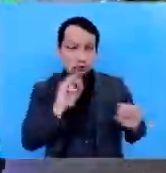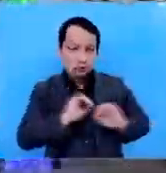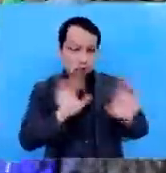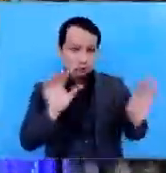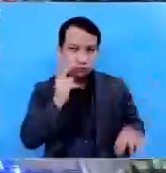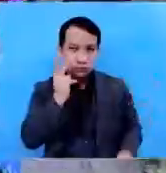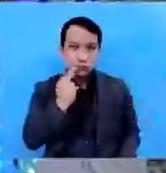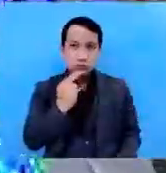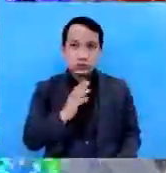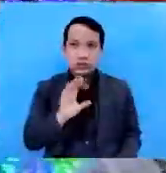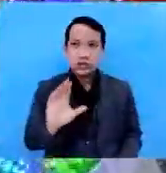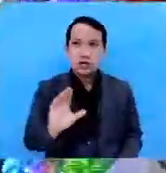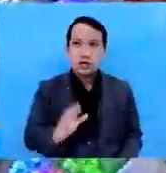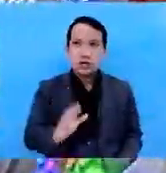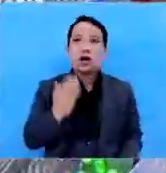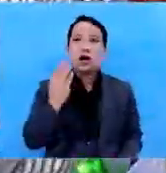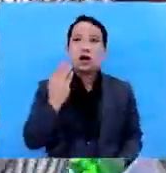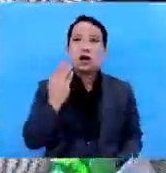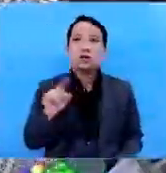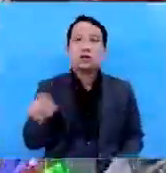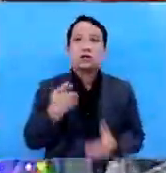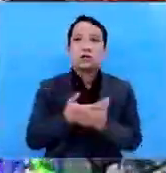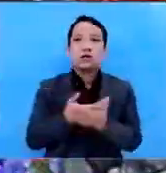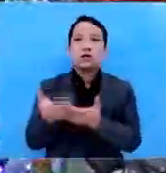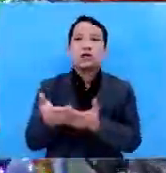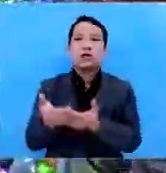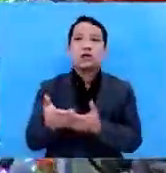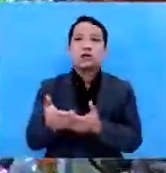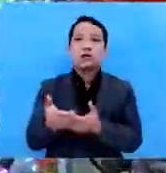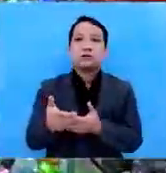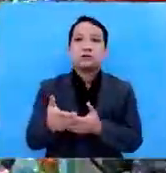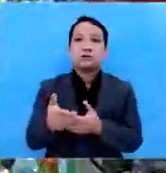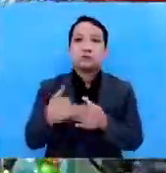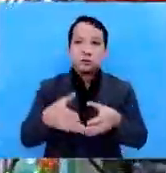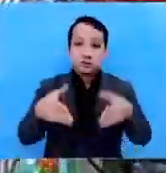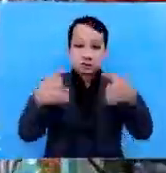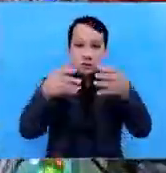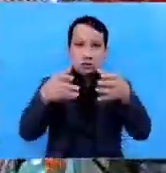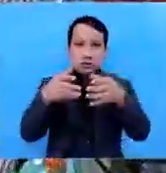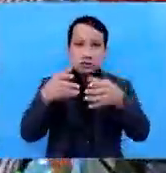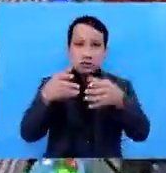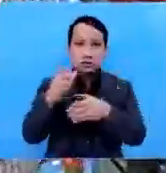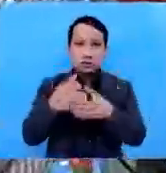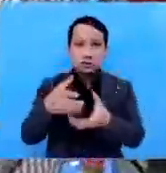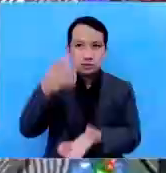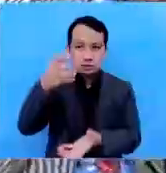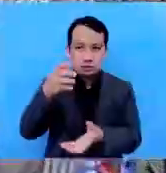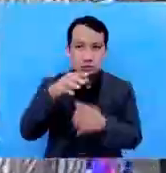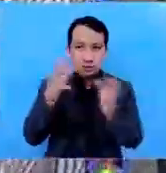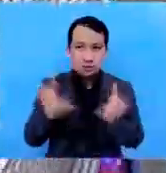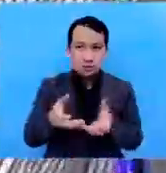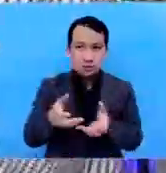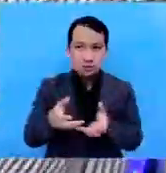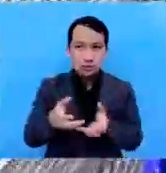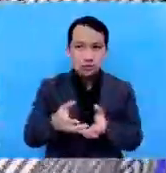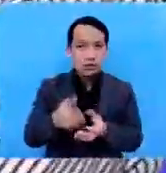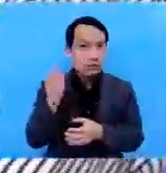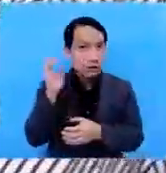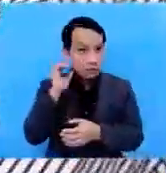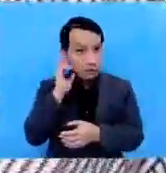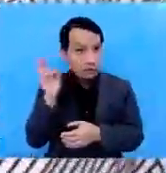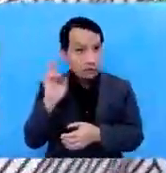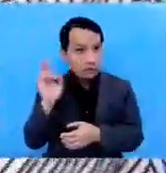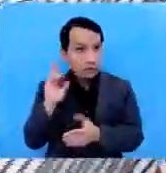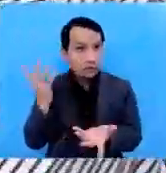dahil meron na rin nagtitinda dito ng mga snow globe or mga Christmas globes na tumutunog siya pati ngayon.